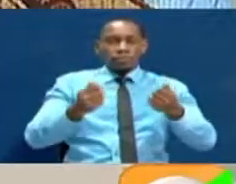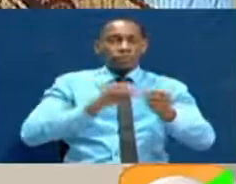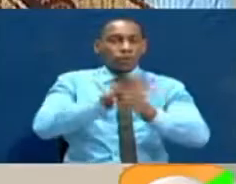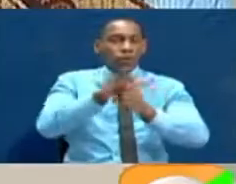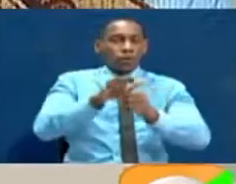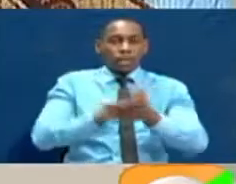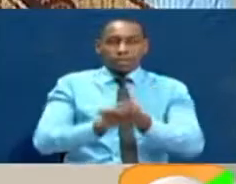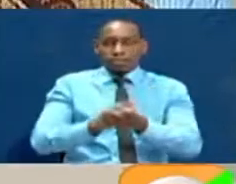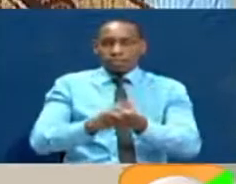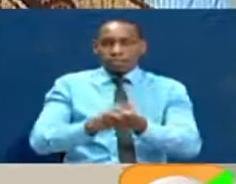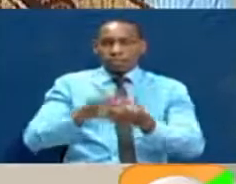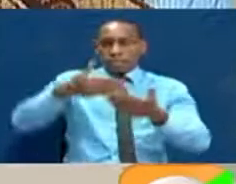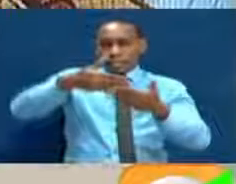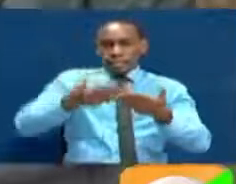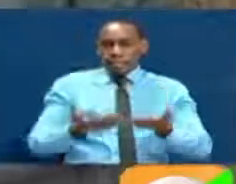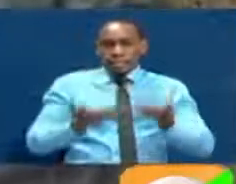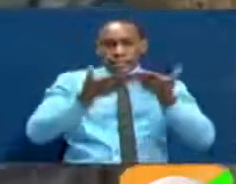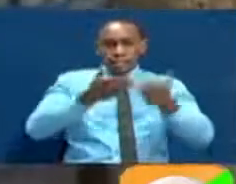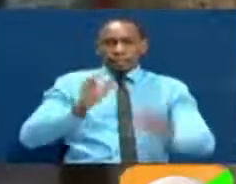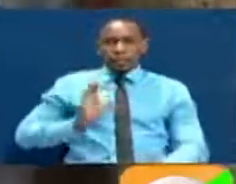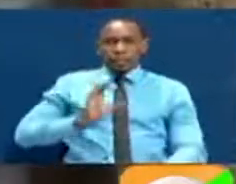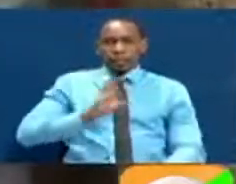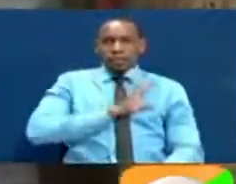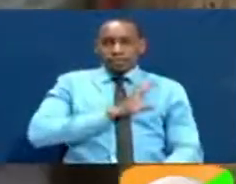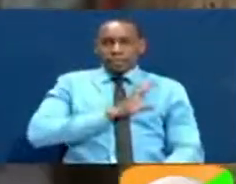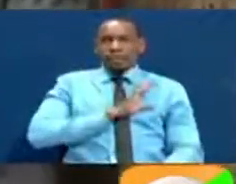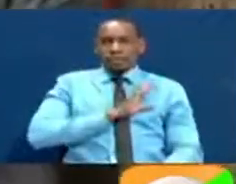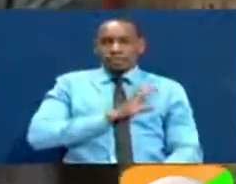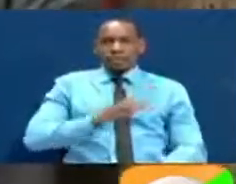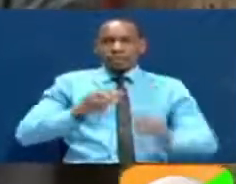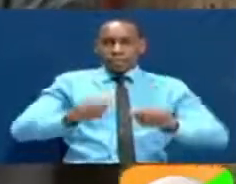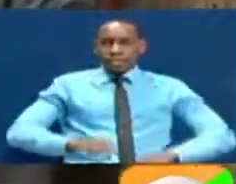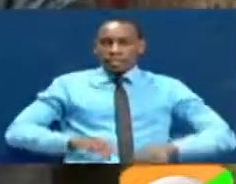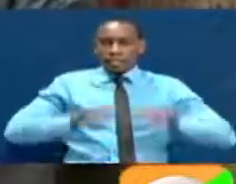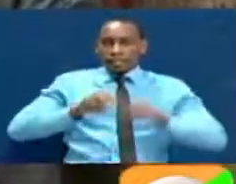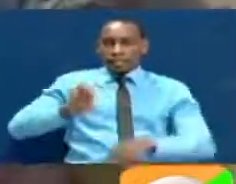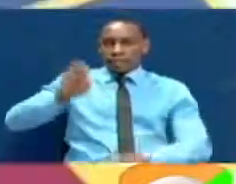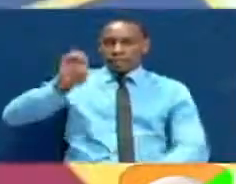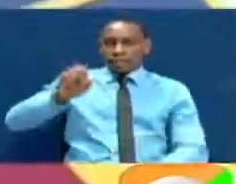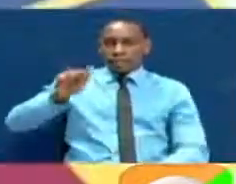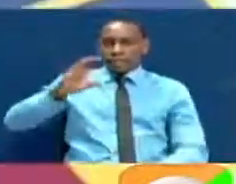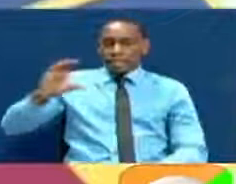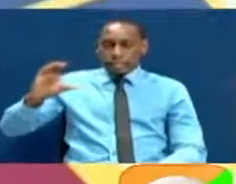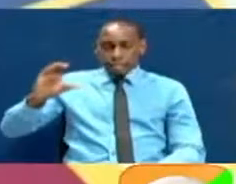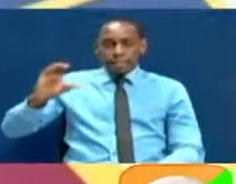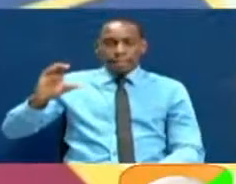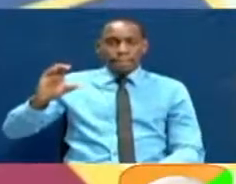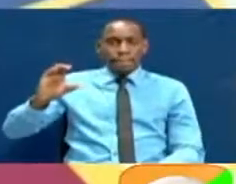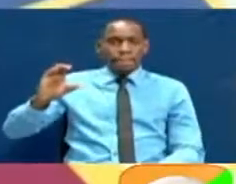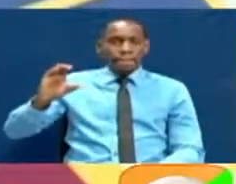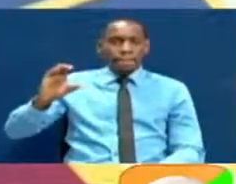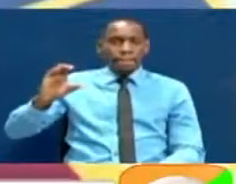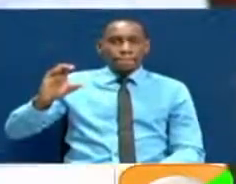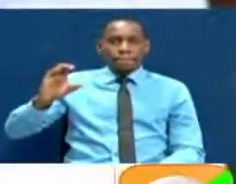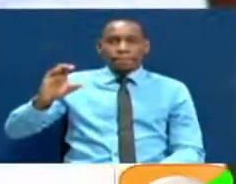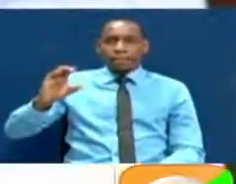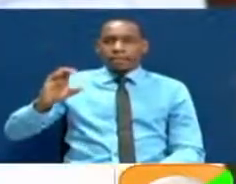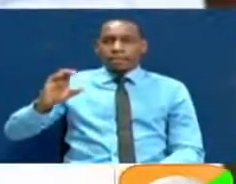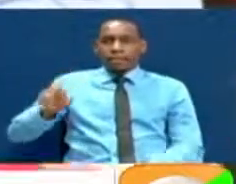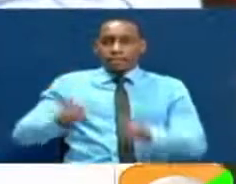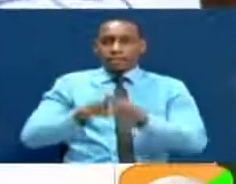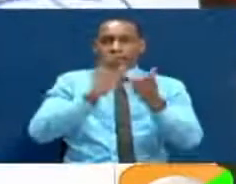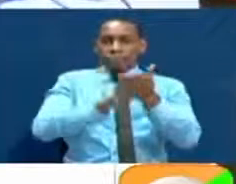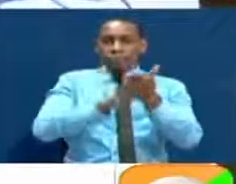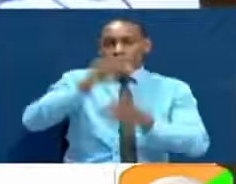COVID-19. Akitoa hundi hiyo kwa kamati ya hazina hiyo, mwenyekiti wa EACC Askofu Mkuu Mstaafu Eliud Obukala